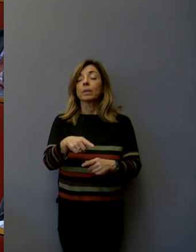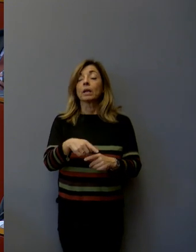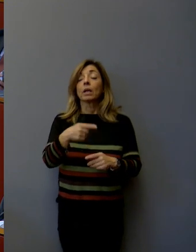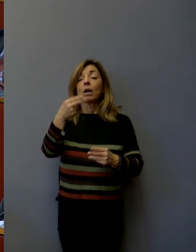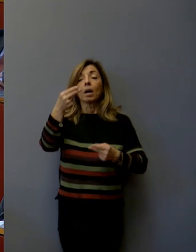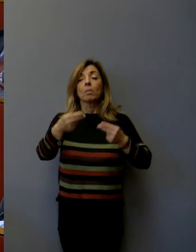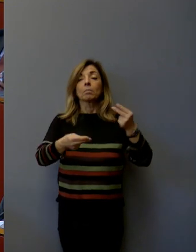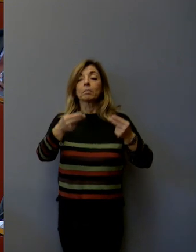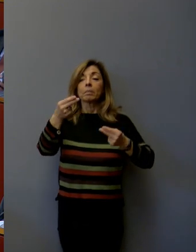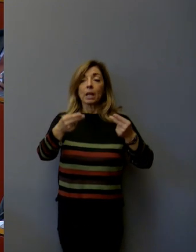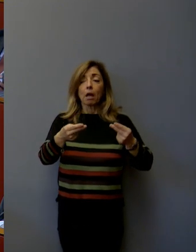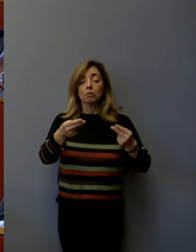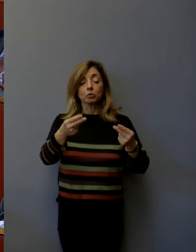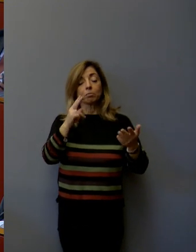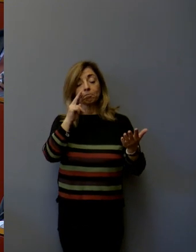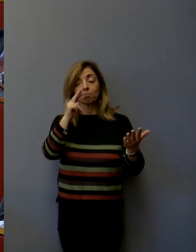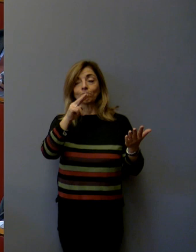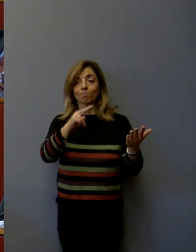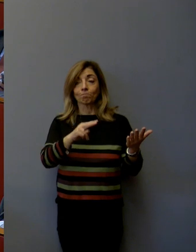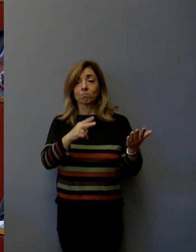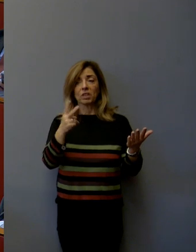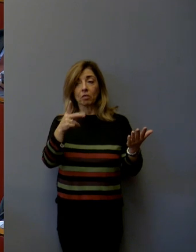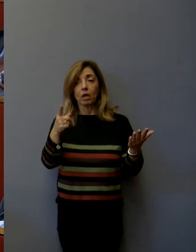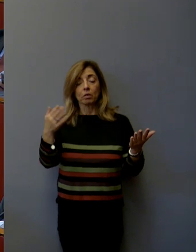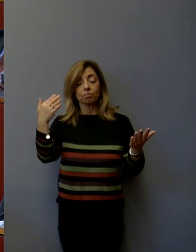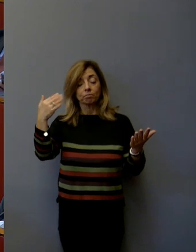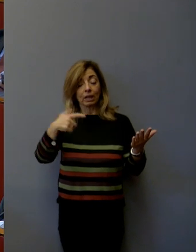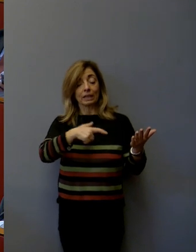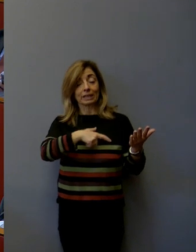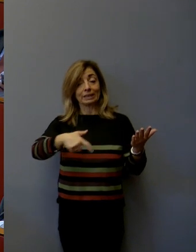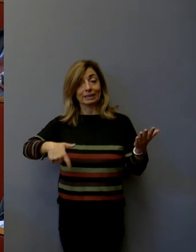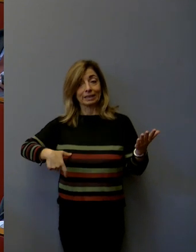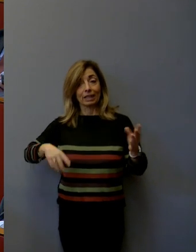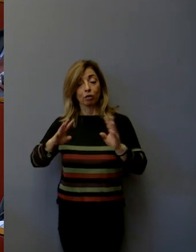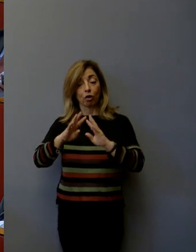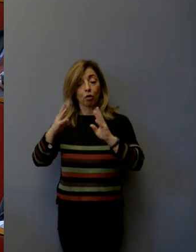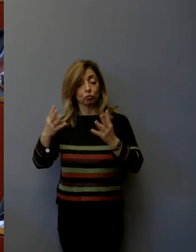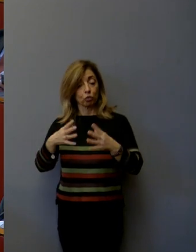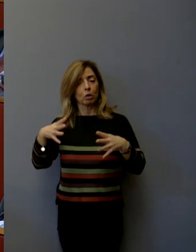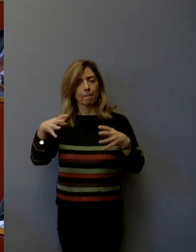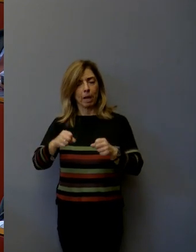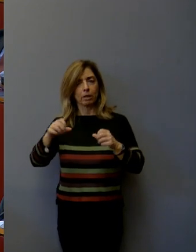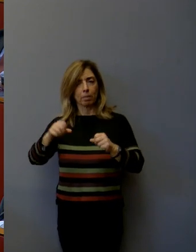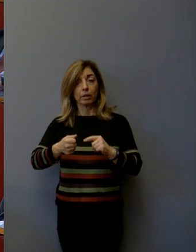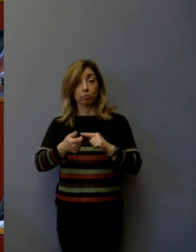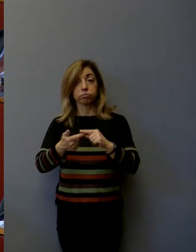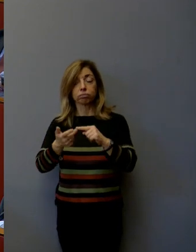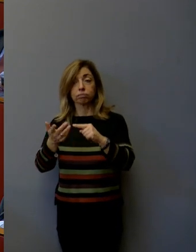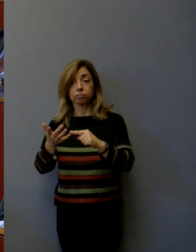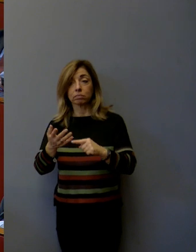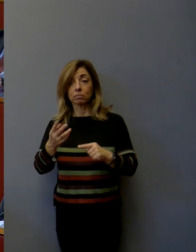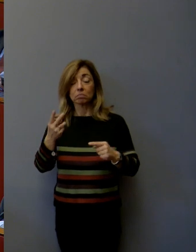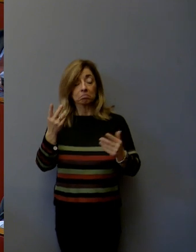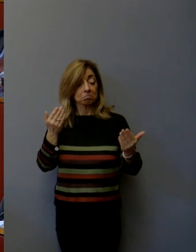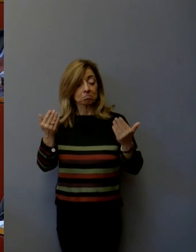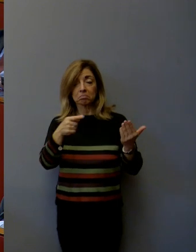non risponda a molti degli impegni che sono stati presi dal sindaco e dalla giunta all'inizio di questa attività e secondo